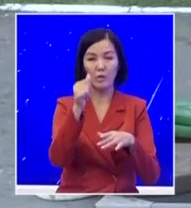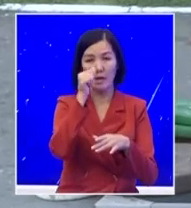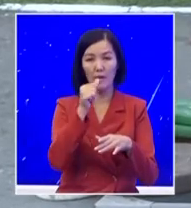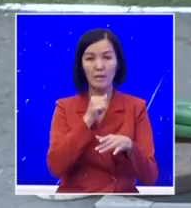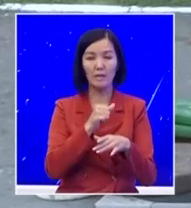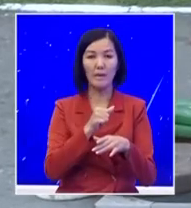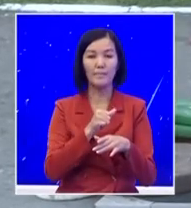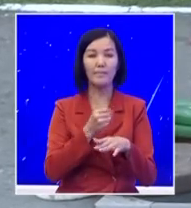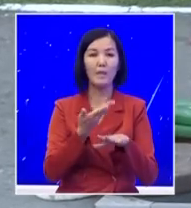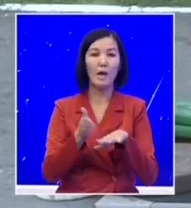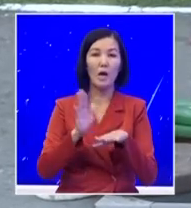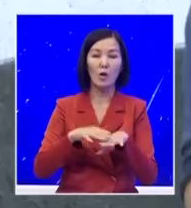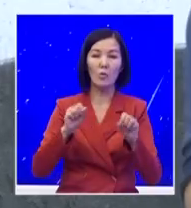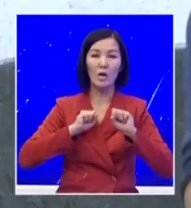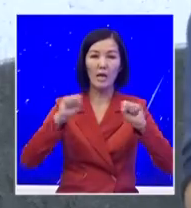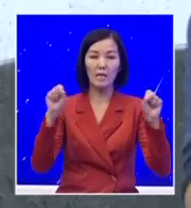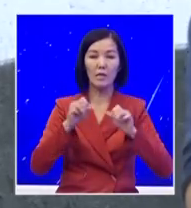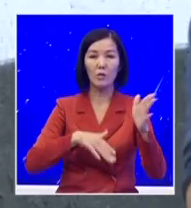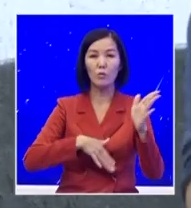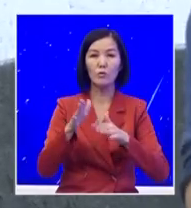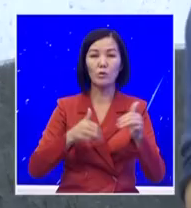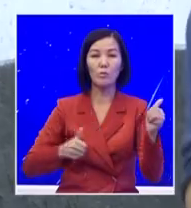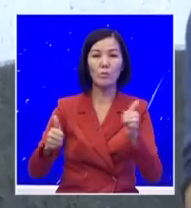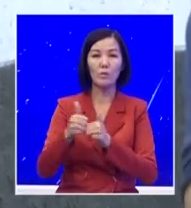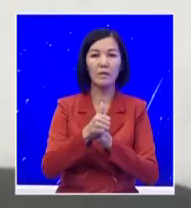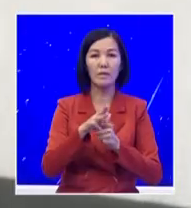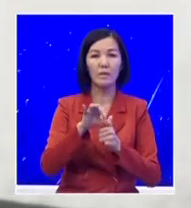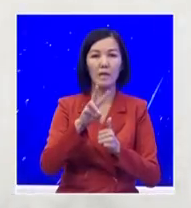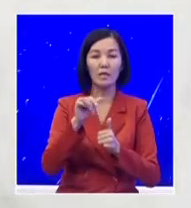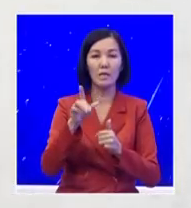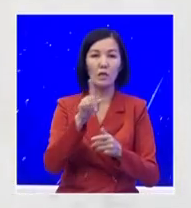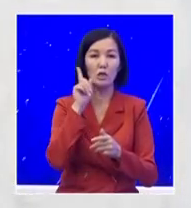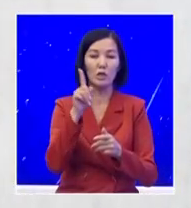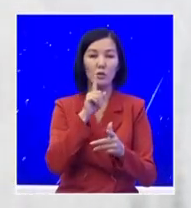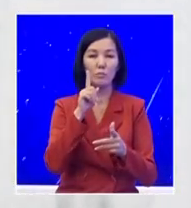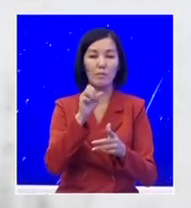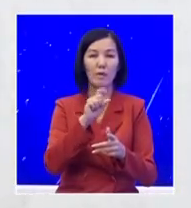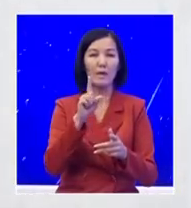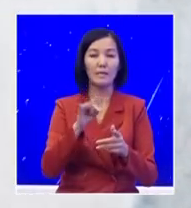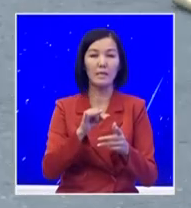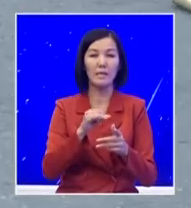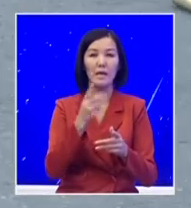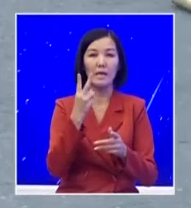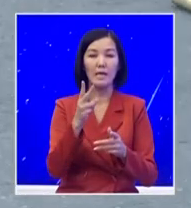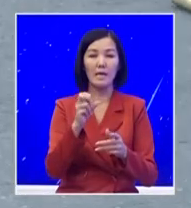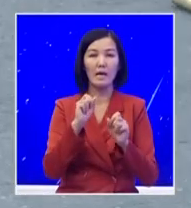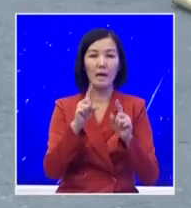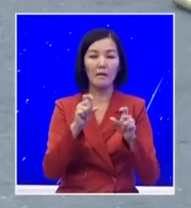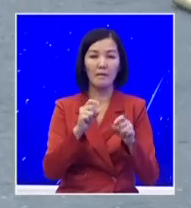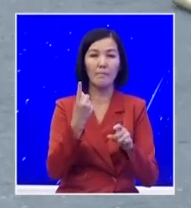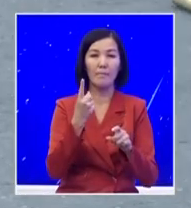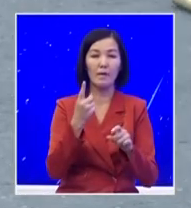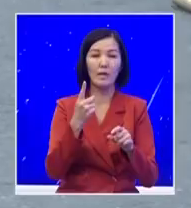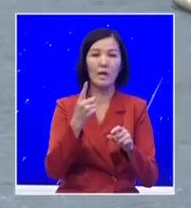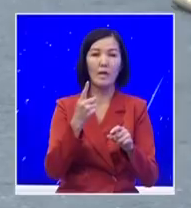қыста ауыр атлеттеріміз үздік өнермен көзге түсті. Олар Ташкентте жасөспірімдер арасында өткен Азия біріншілігінде 2 алтын, 1 қола медаль еншілеп ел